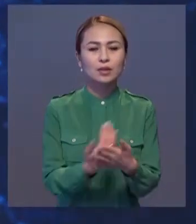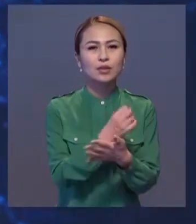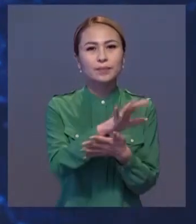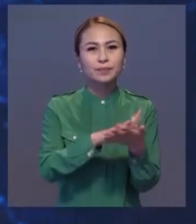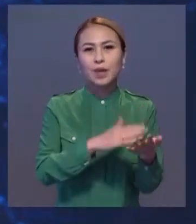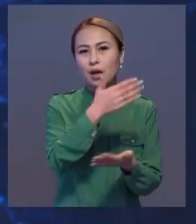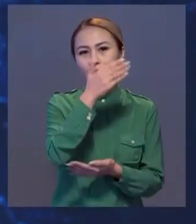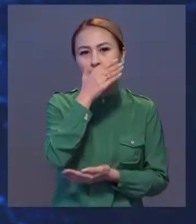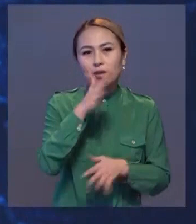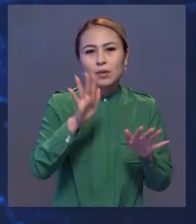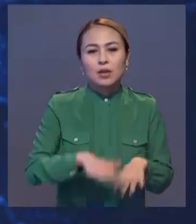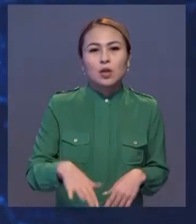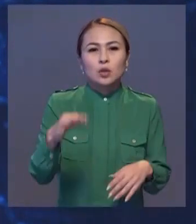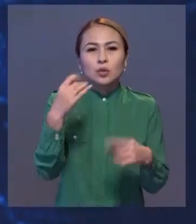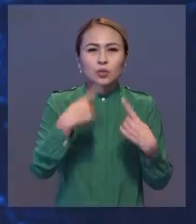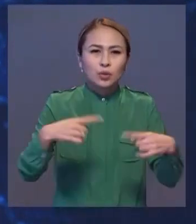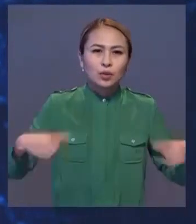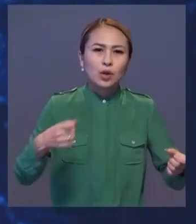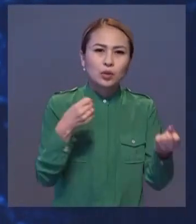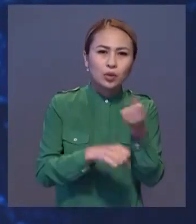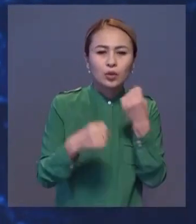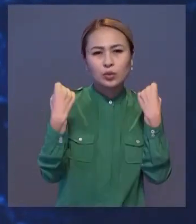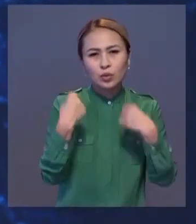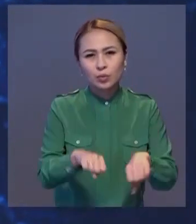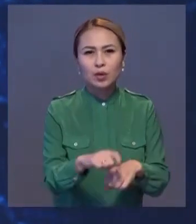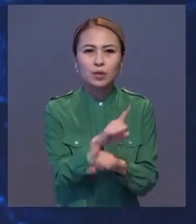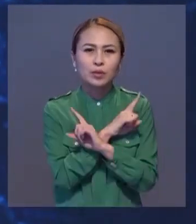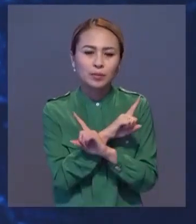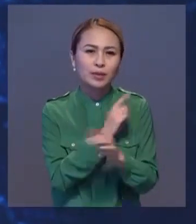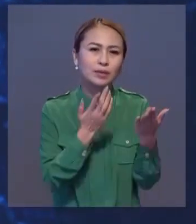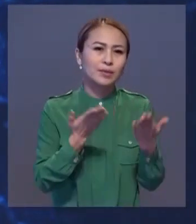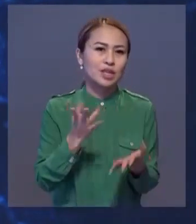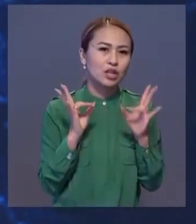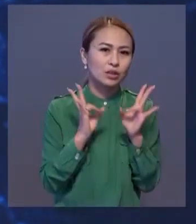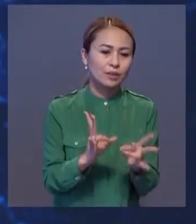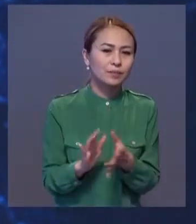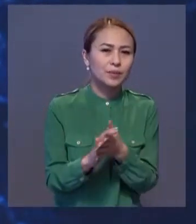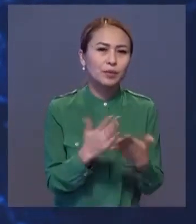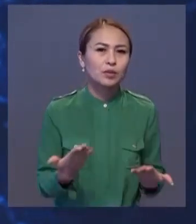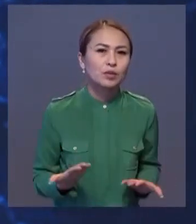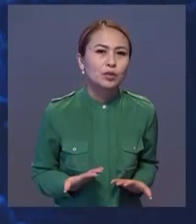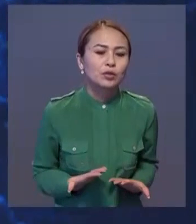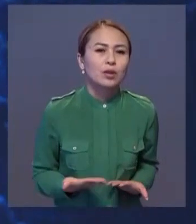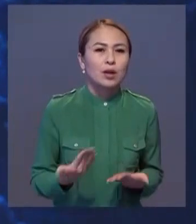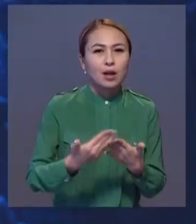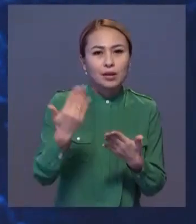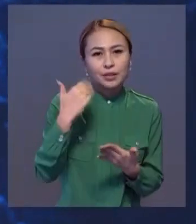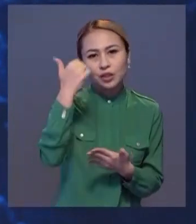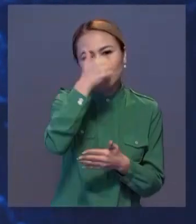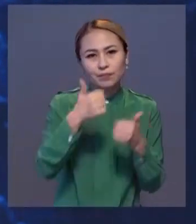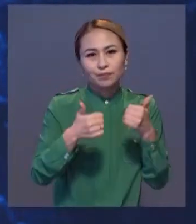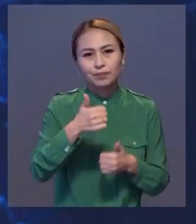Жалғастырайық. Ауғанстанда бұлтыр түрлі зорлық-зомбылықтан қаза тапқан немесе жарақат алған бейбіт тұрғындар саны алдыңғы жылмен